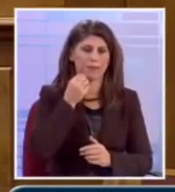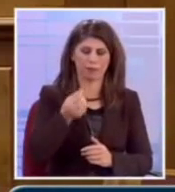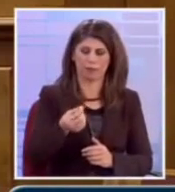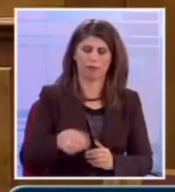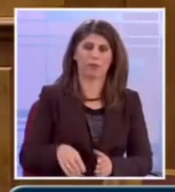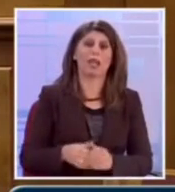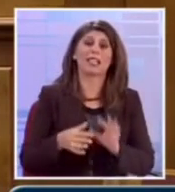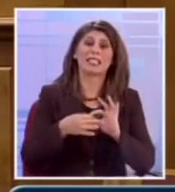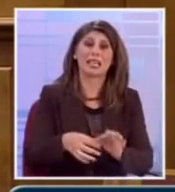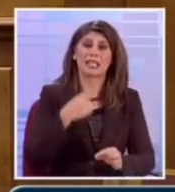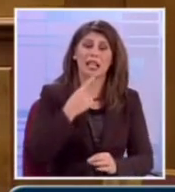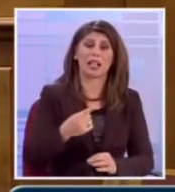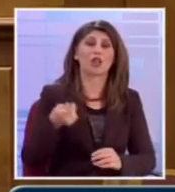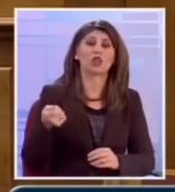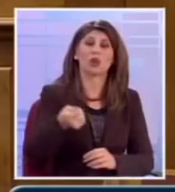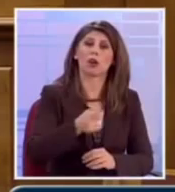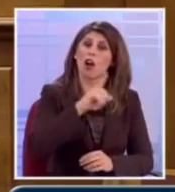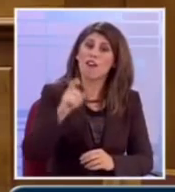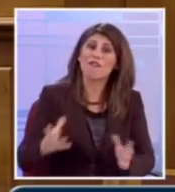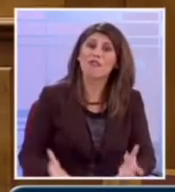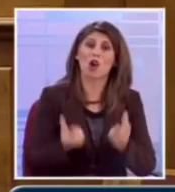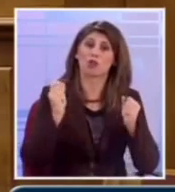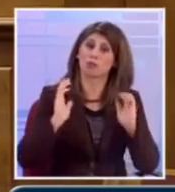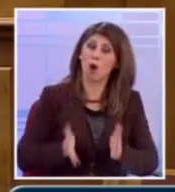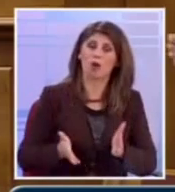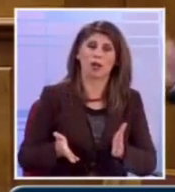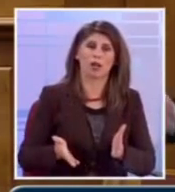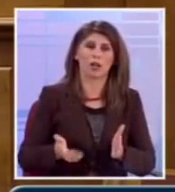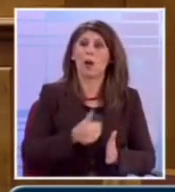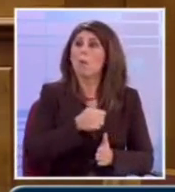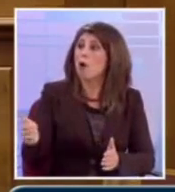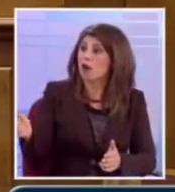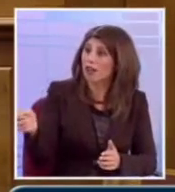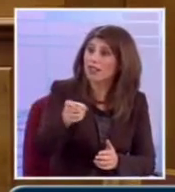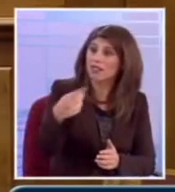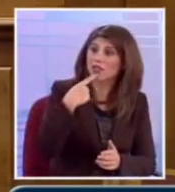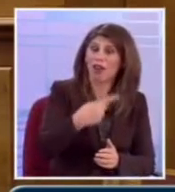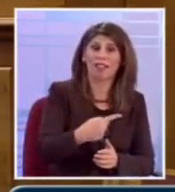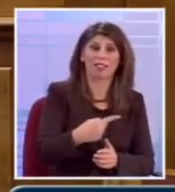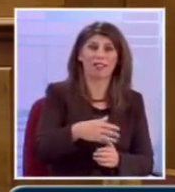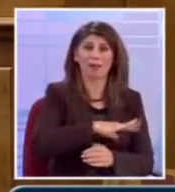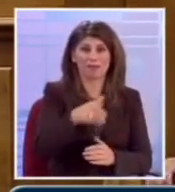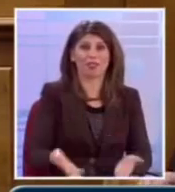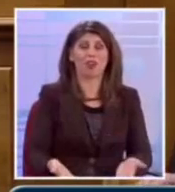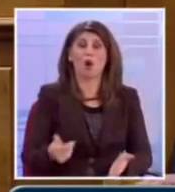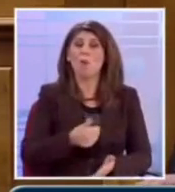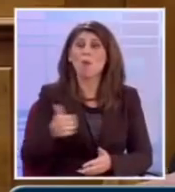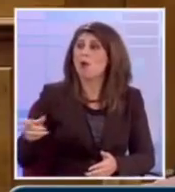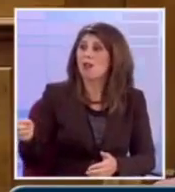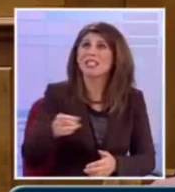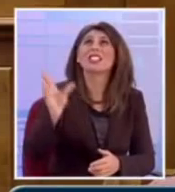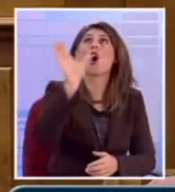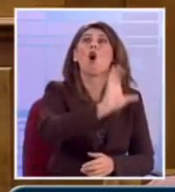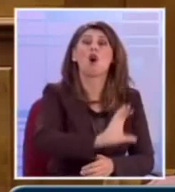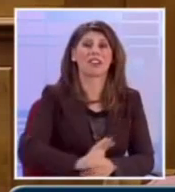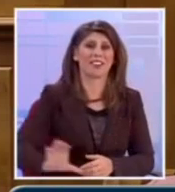συνεχίζετε να λέτε ότι το χρέος είναι βιώσιμο και μόνο εσείς το λέτε πια. Μόνο εσείς το λέτε πια σε όλη